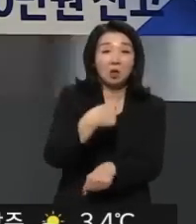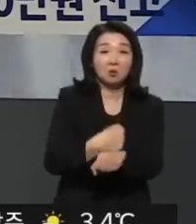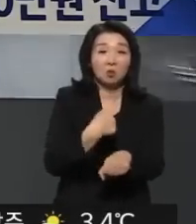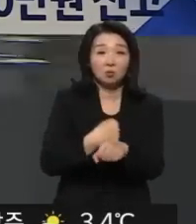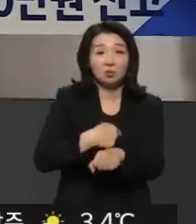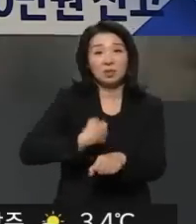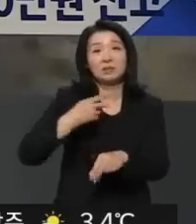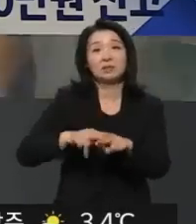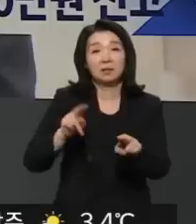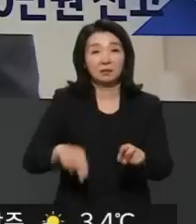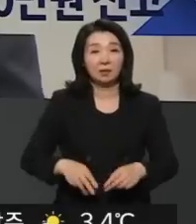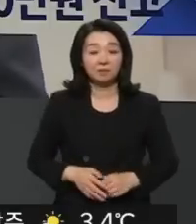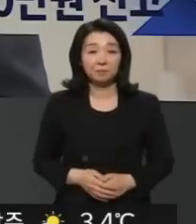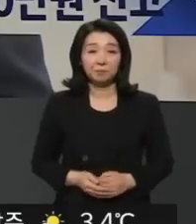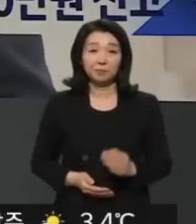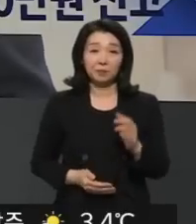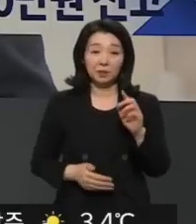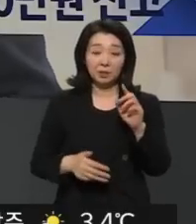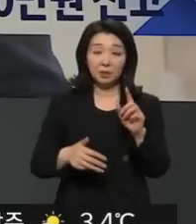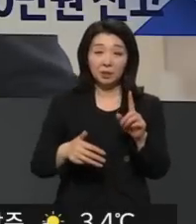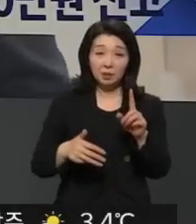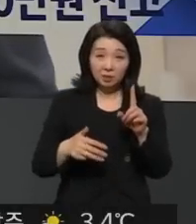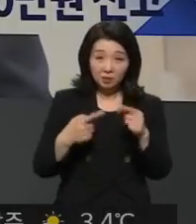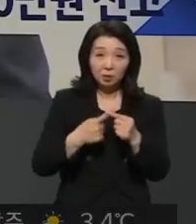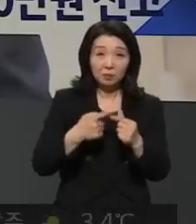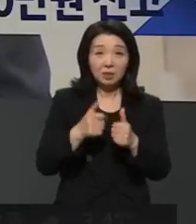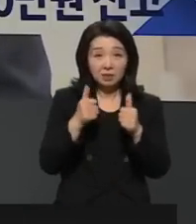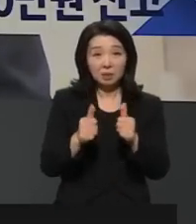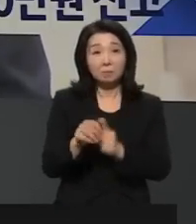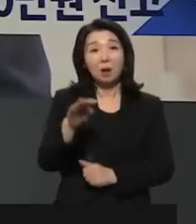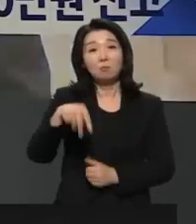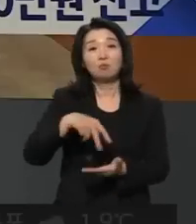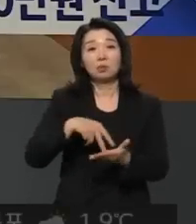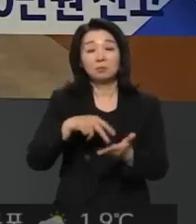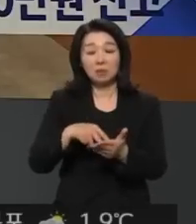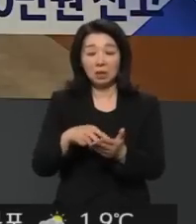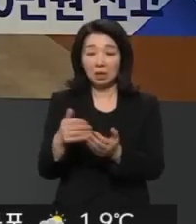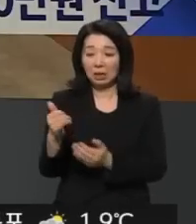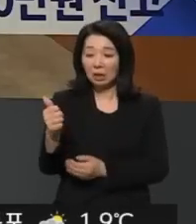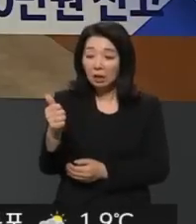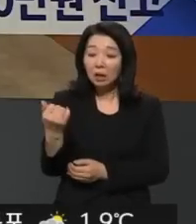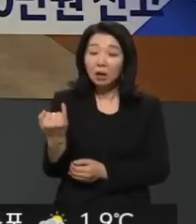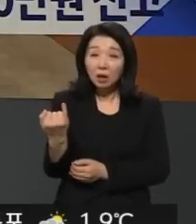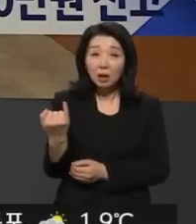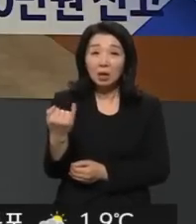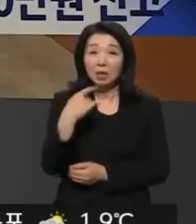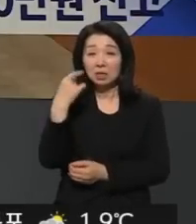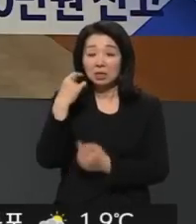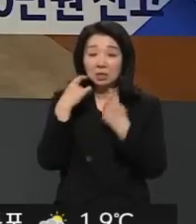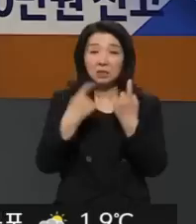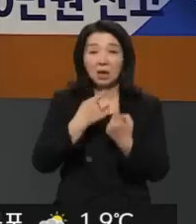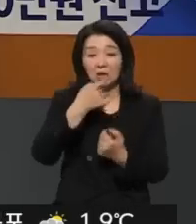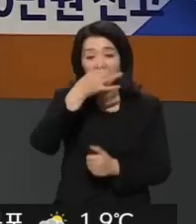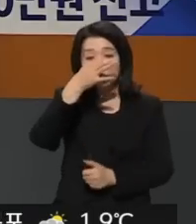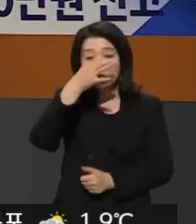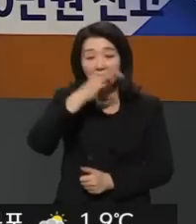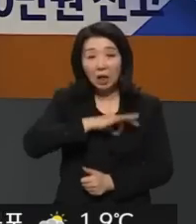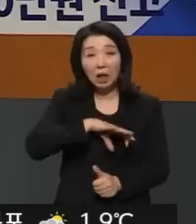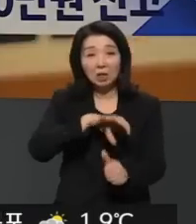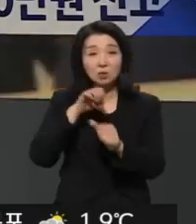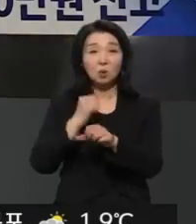자진 사퇴했는데요. 1심 재판부는 오늘 김 전 후보자의 이런 사적 유용 행위에 처음부터 알고도 묵인했다는